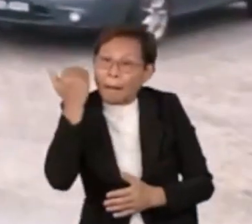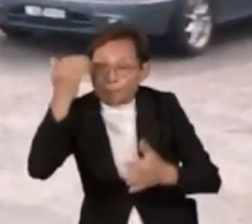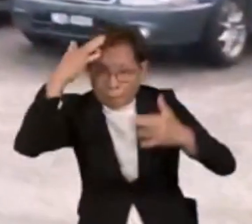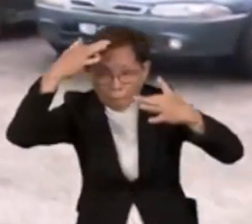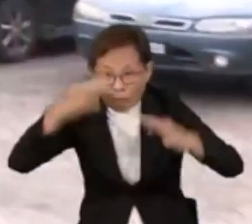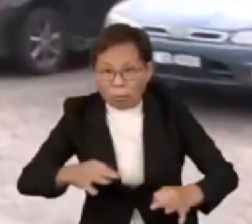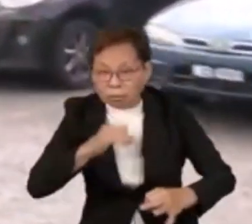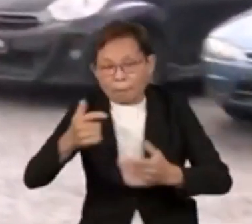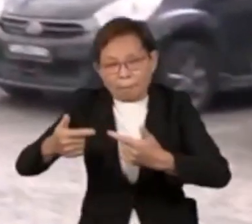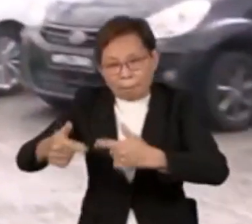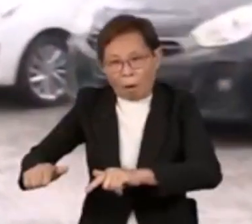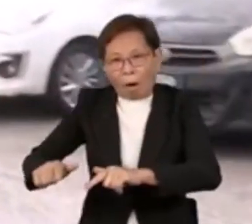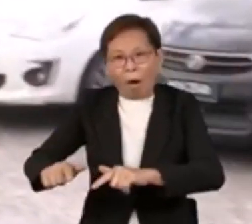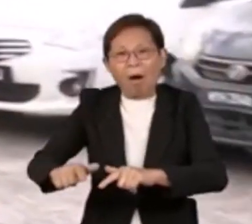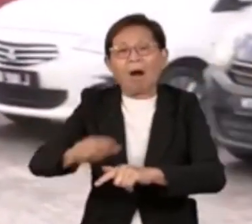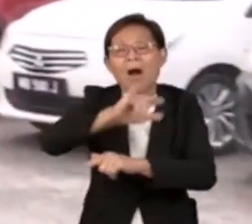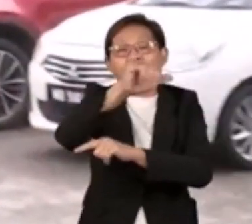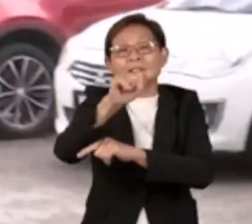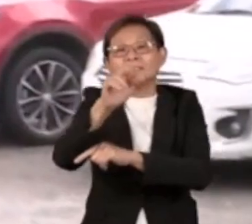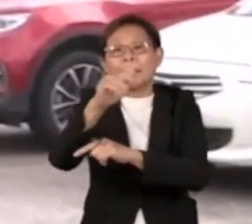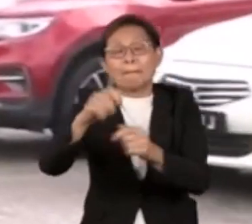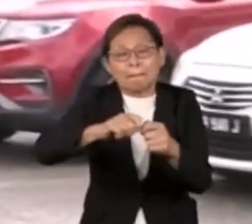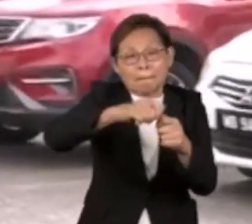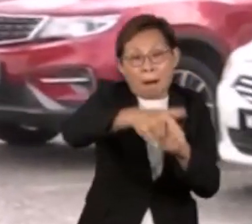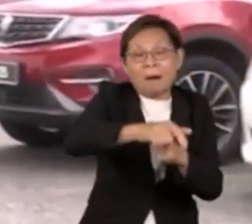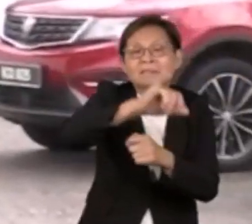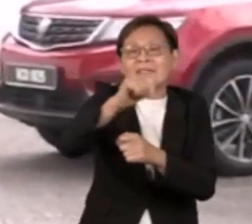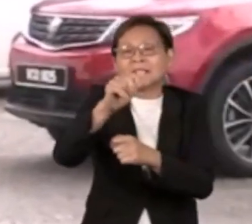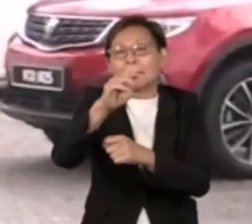memutuskan tidak membenarkan jaminan ke atas tertuduh